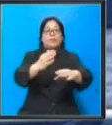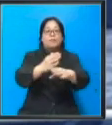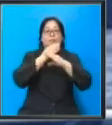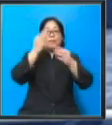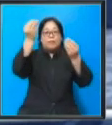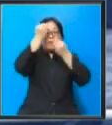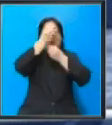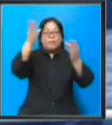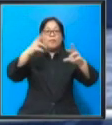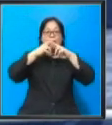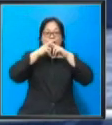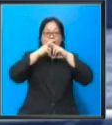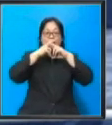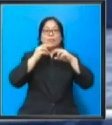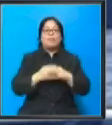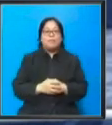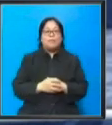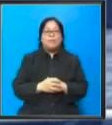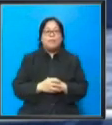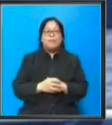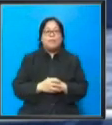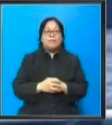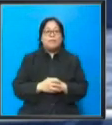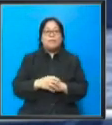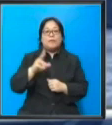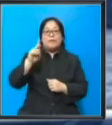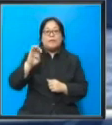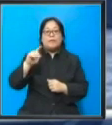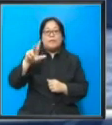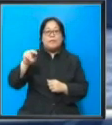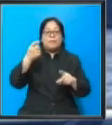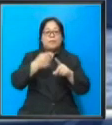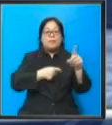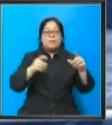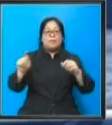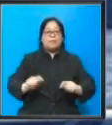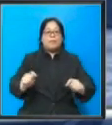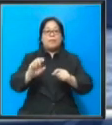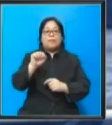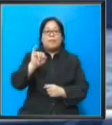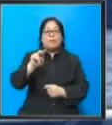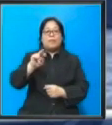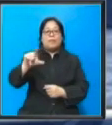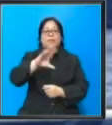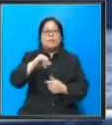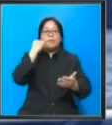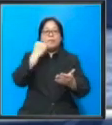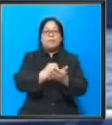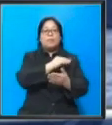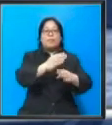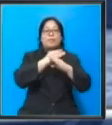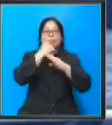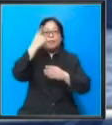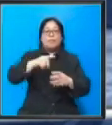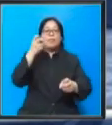maklumat Sule kekebalan daripada tindakan Stable dan jenazah tetap lindungan daripada tindakan